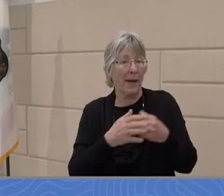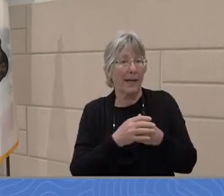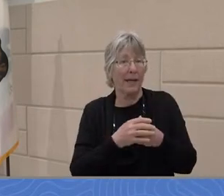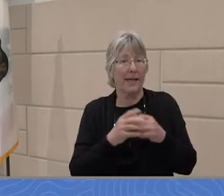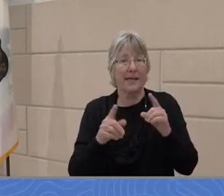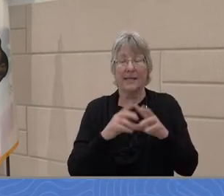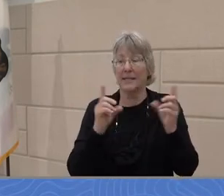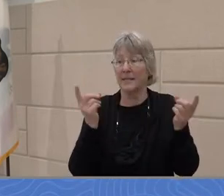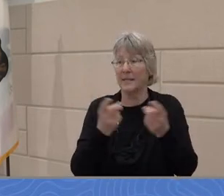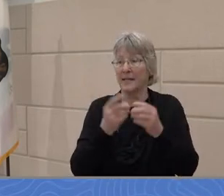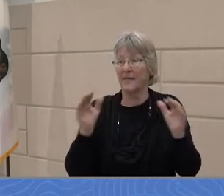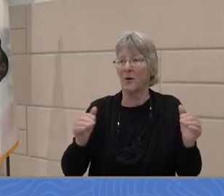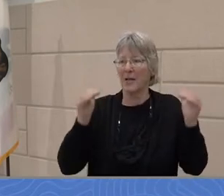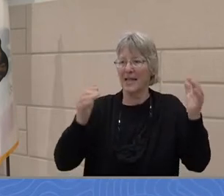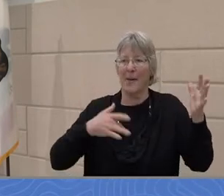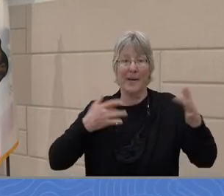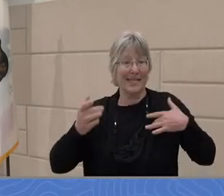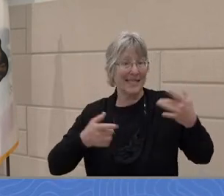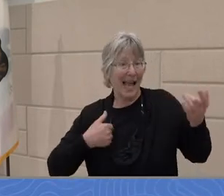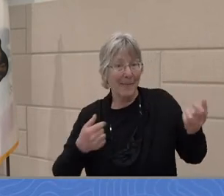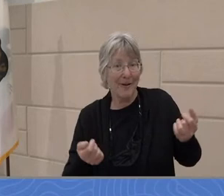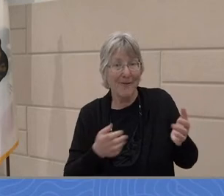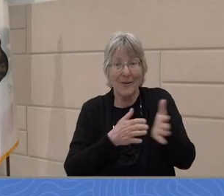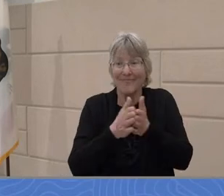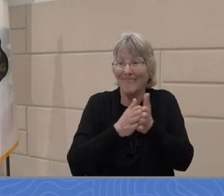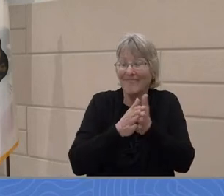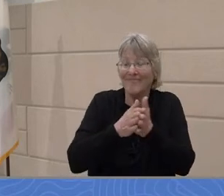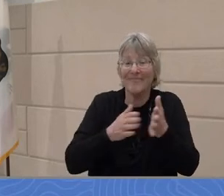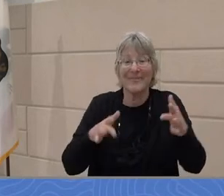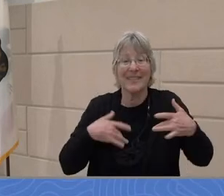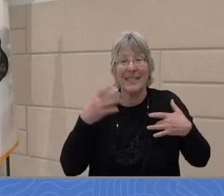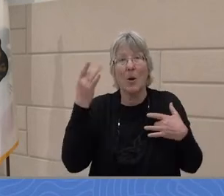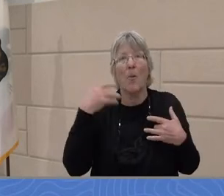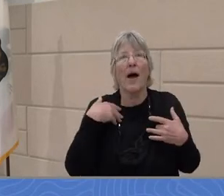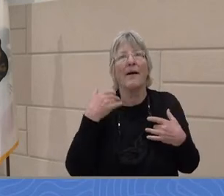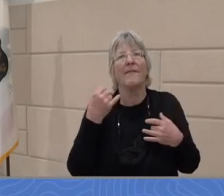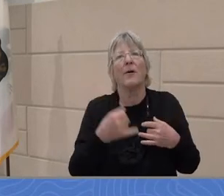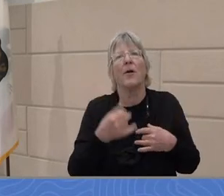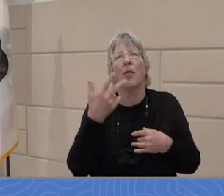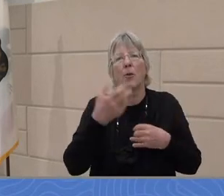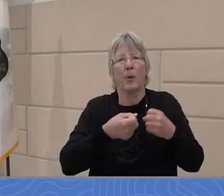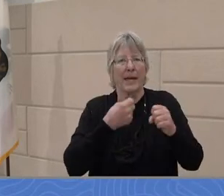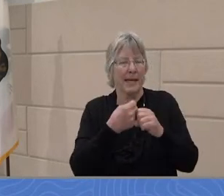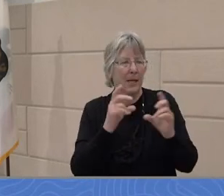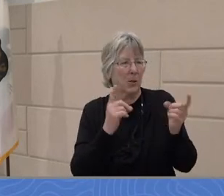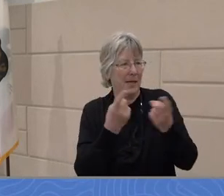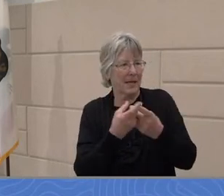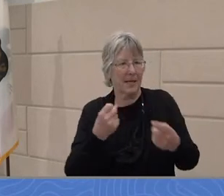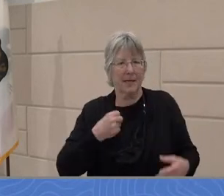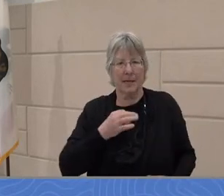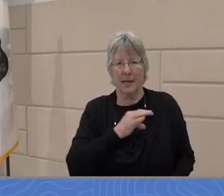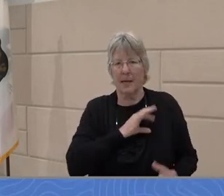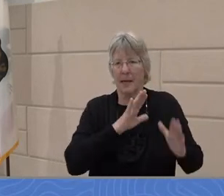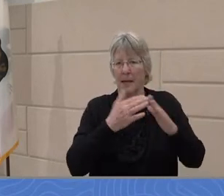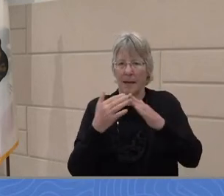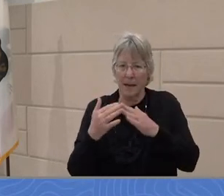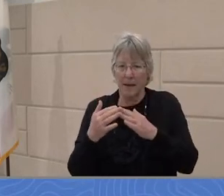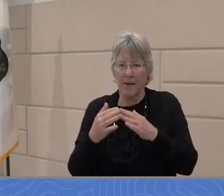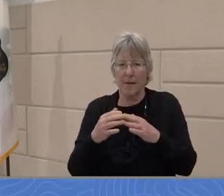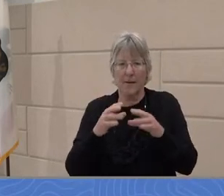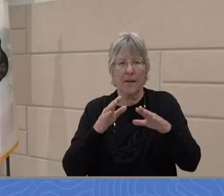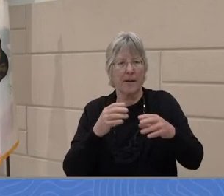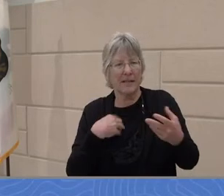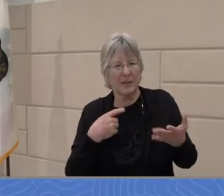អង្គប្រជុំនេះបាននិយាយអំពីចំណុចទាក់ទងនឹងបុគ្គលធ្វើការរបស់